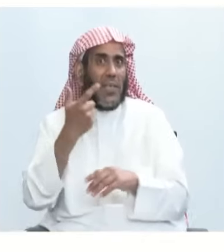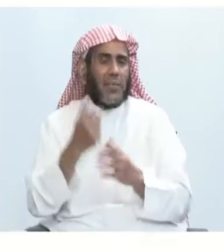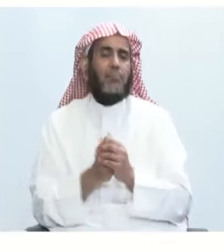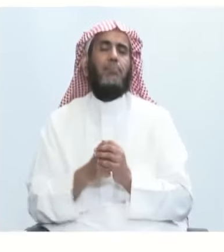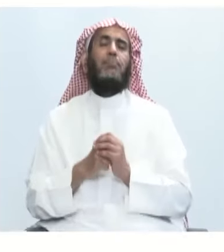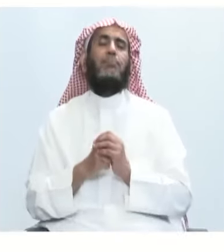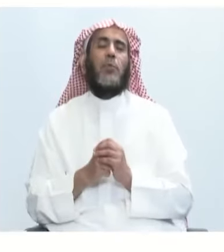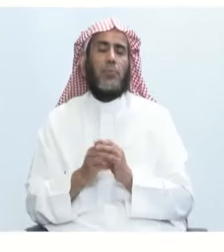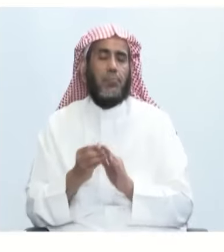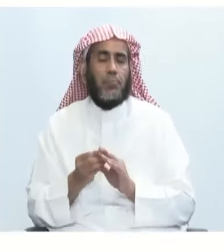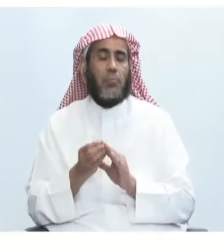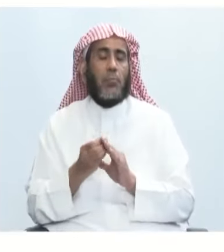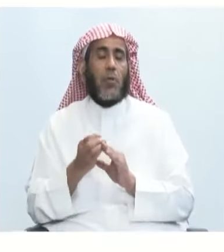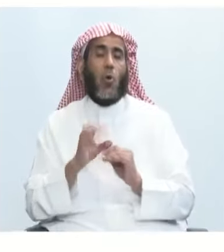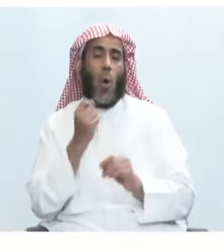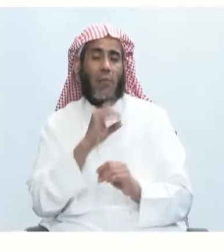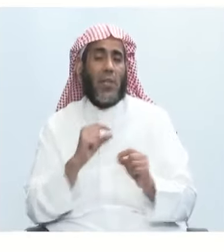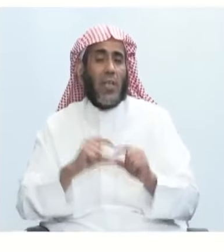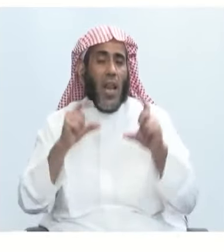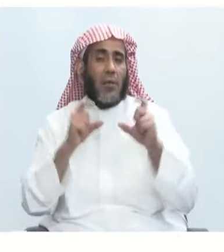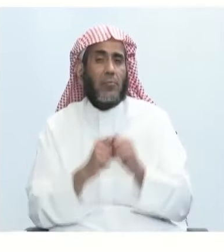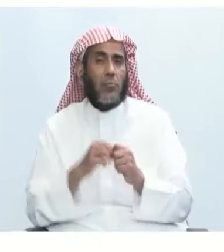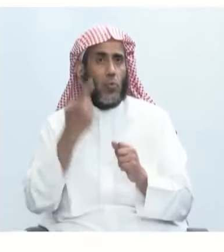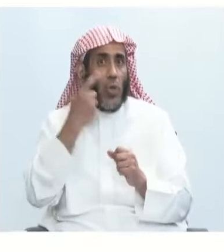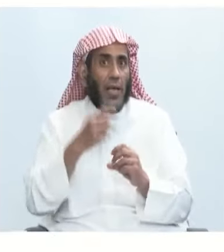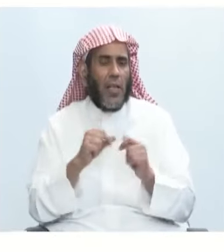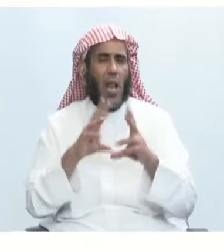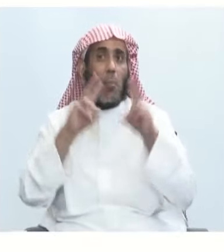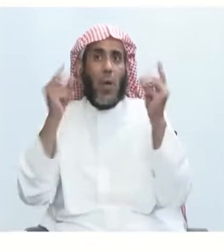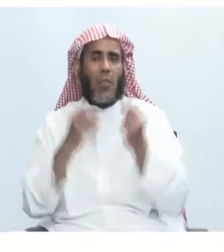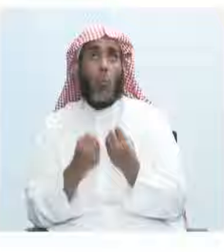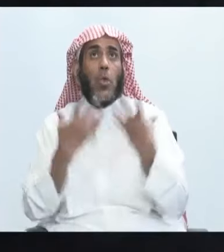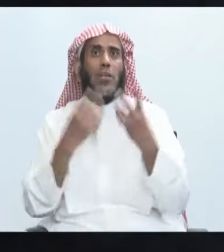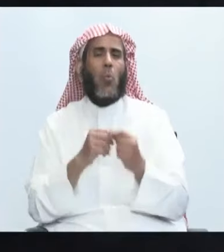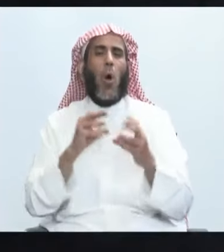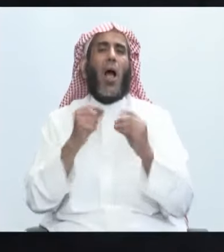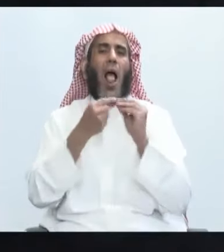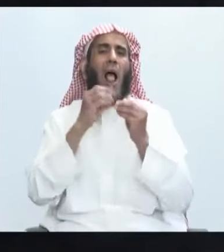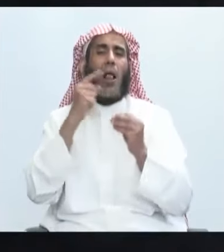هو نمط بصري والالفاظ الداله نشاهد المنظر ومدهش